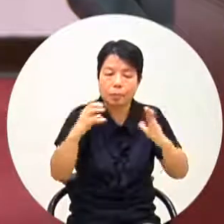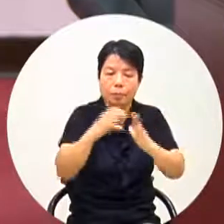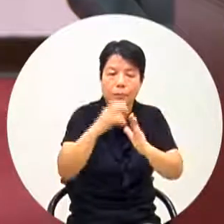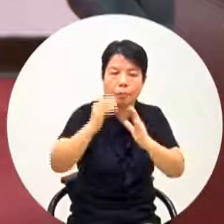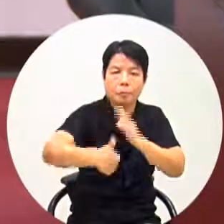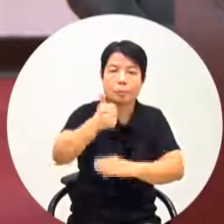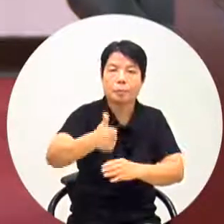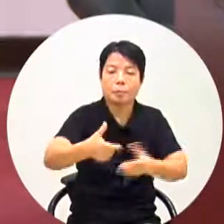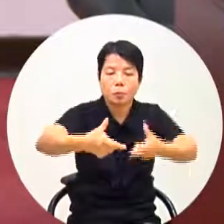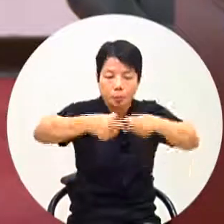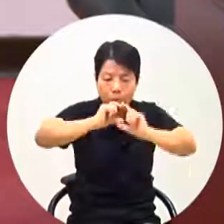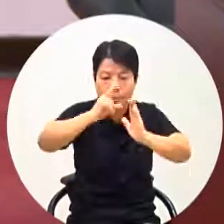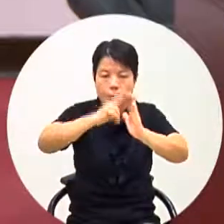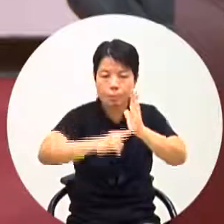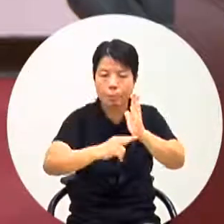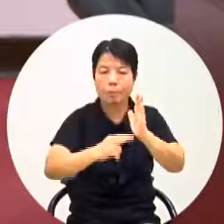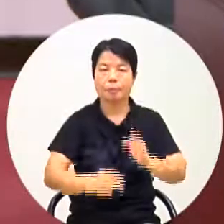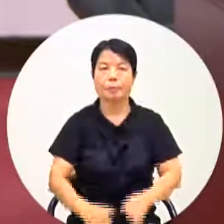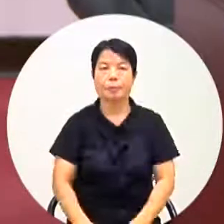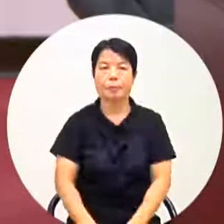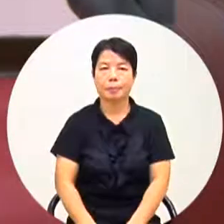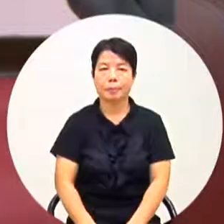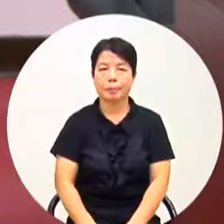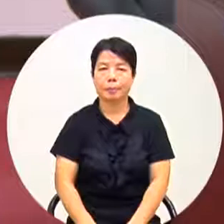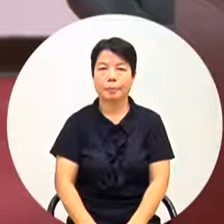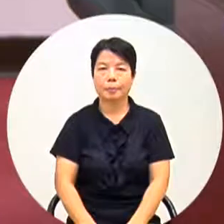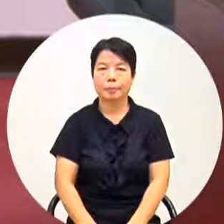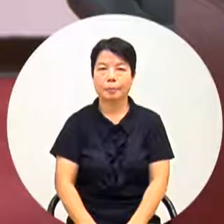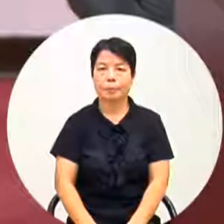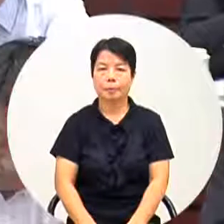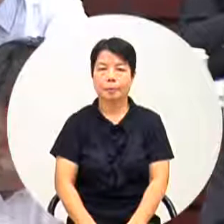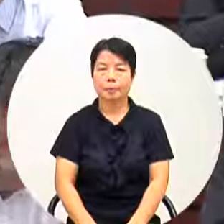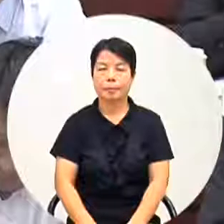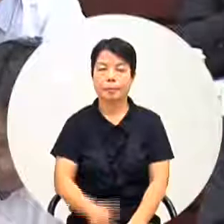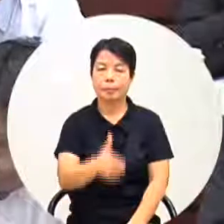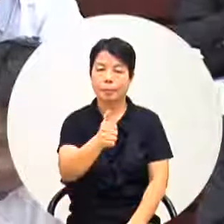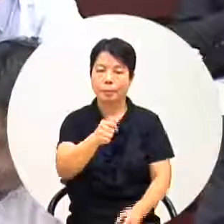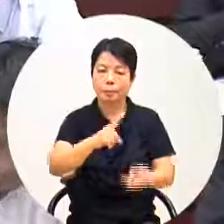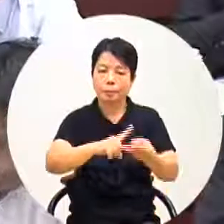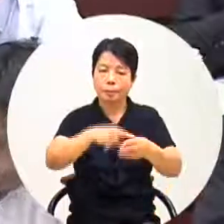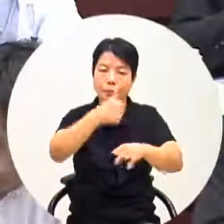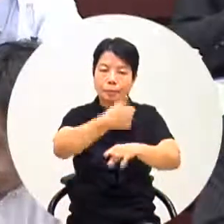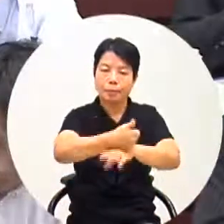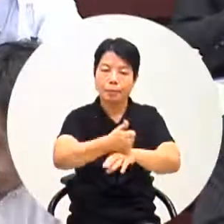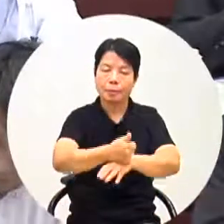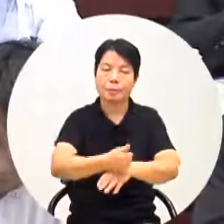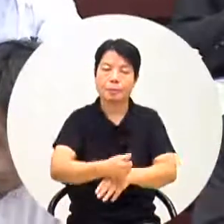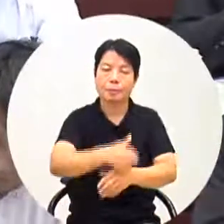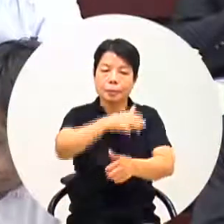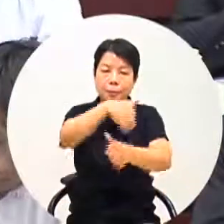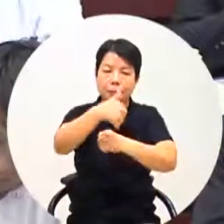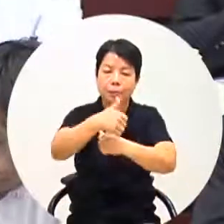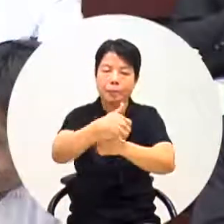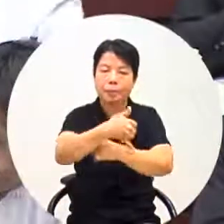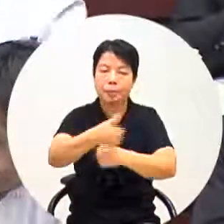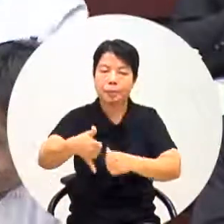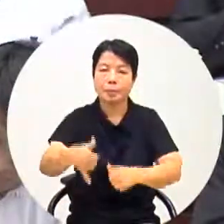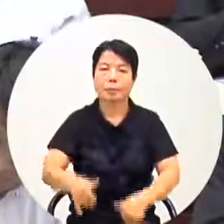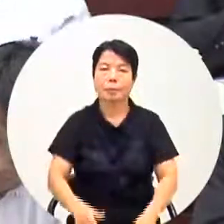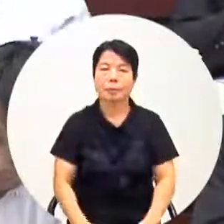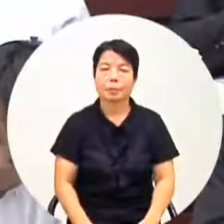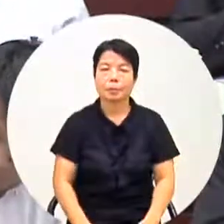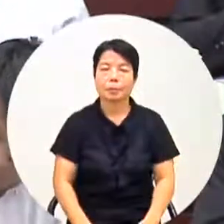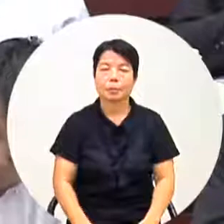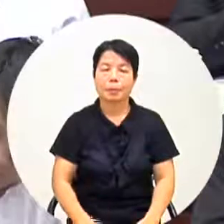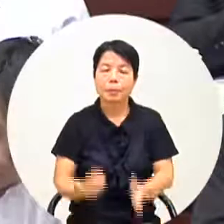做答复， 请局长回答。 好，谢谢主席啊，谢谢召集人。那刚刚召集人